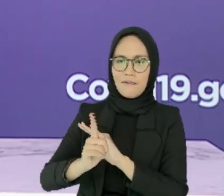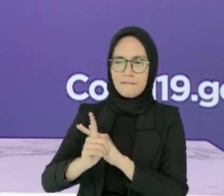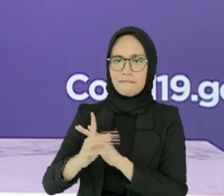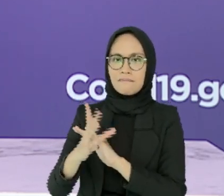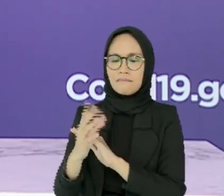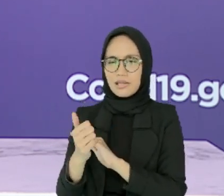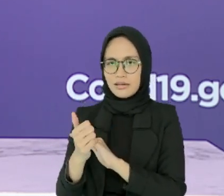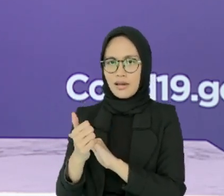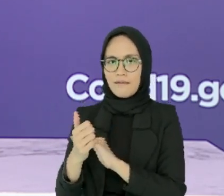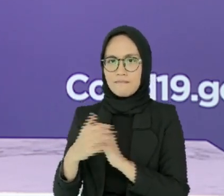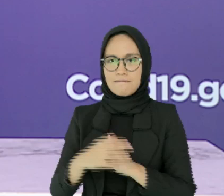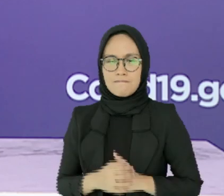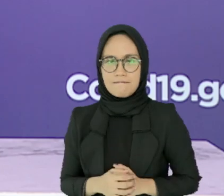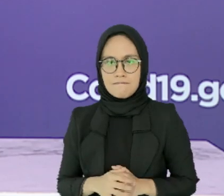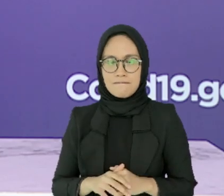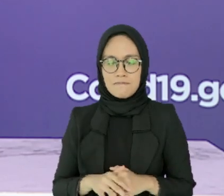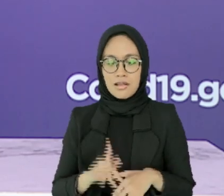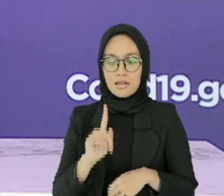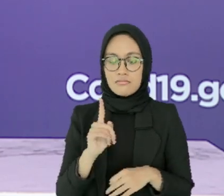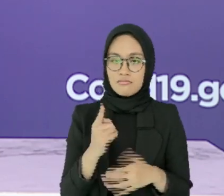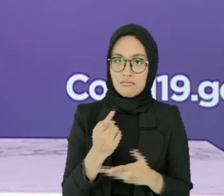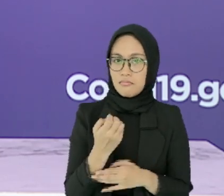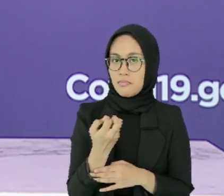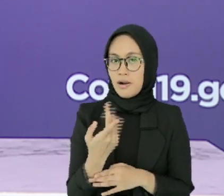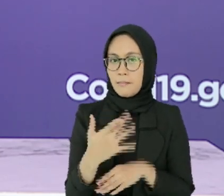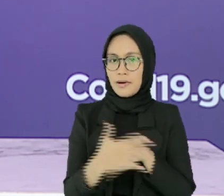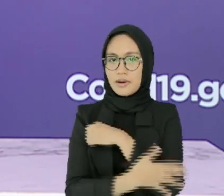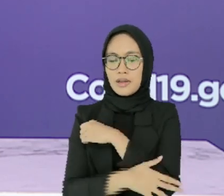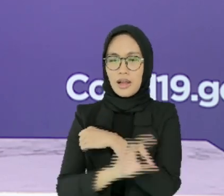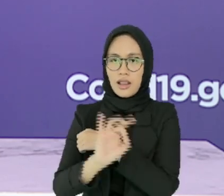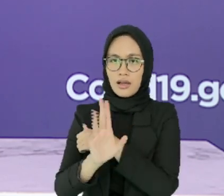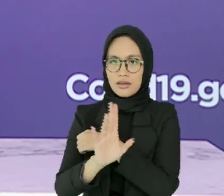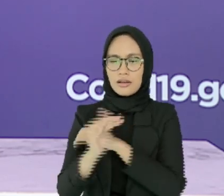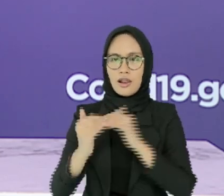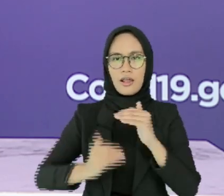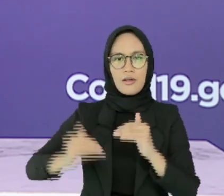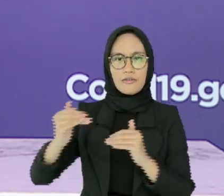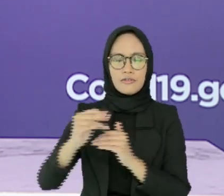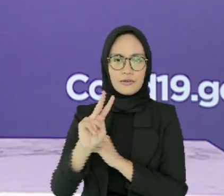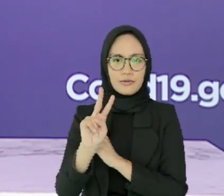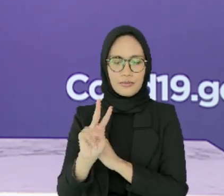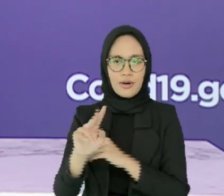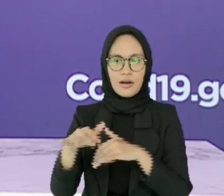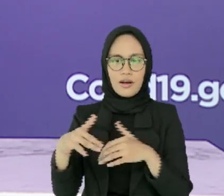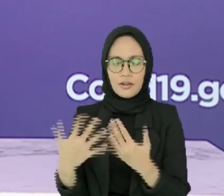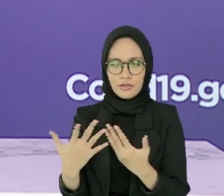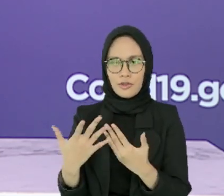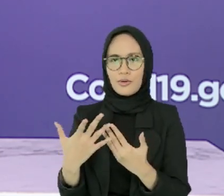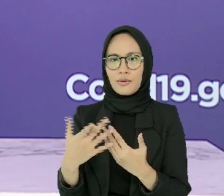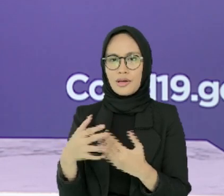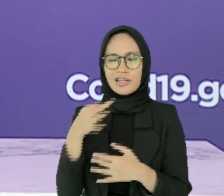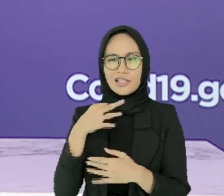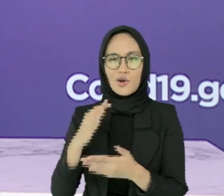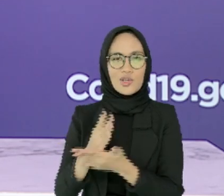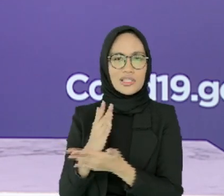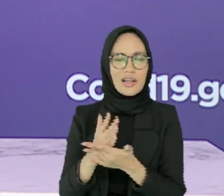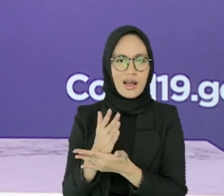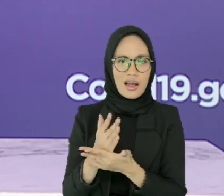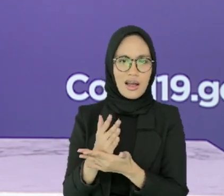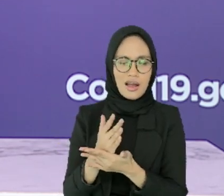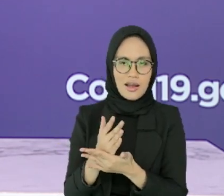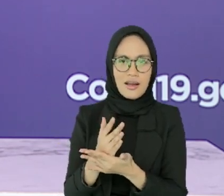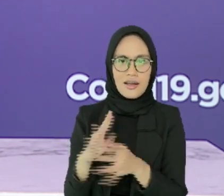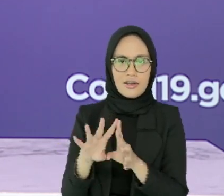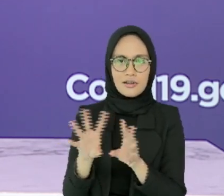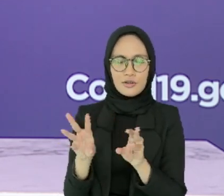dari 5persen dan beberapa negara lain level 2 atau disebut risiko sedang adalah negara dengan jumlah